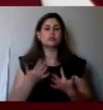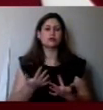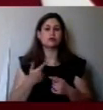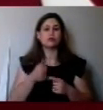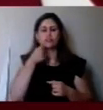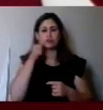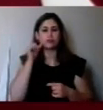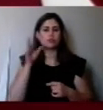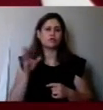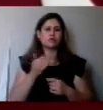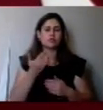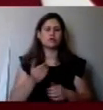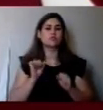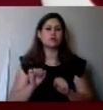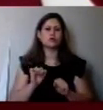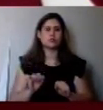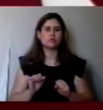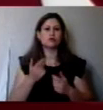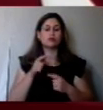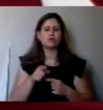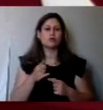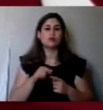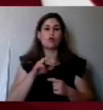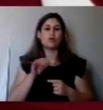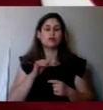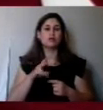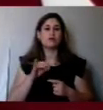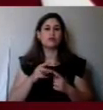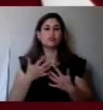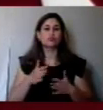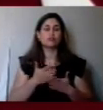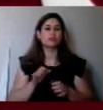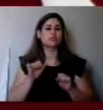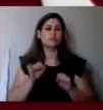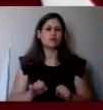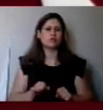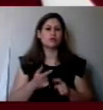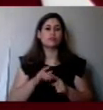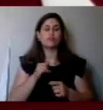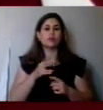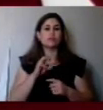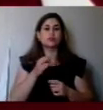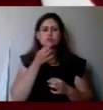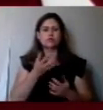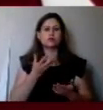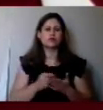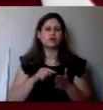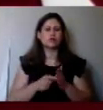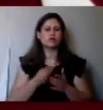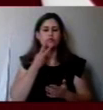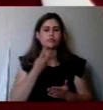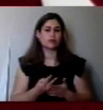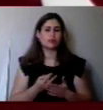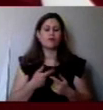всі його захисники, його і Олексія Левіна, вже мали змогу виступити, висловити свою точку зору.